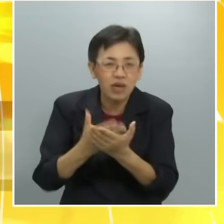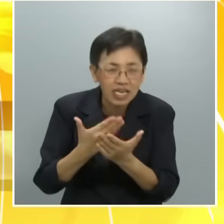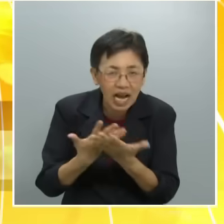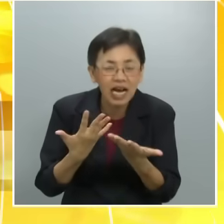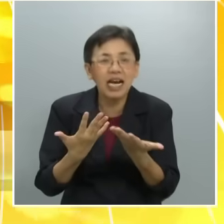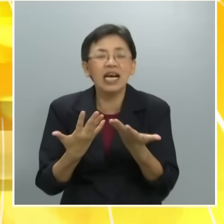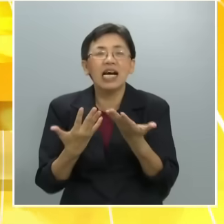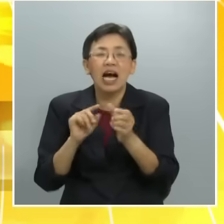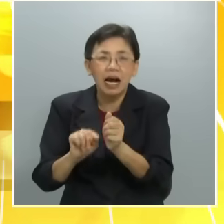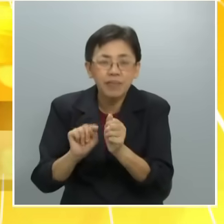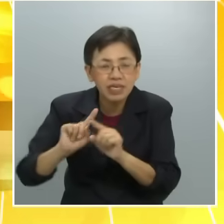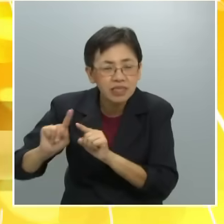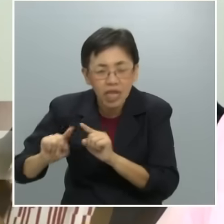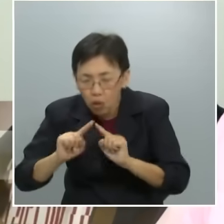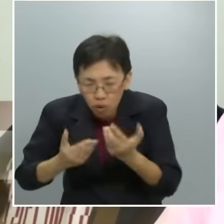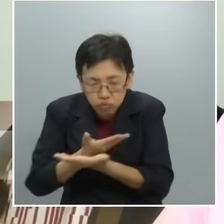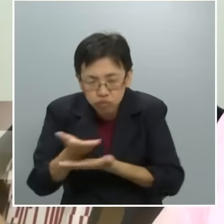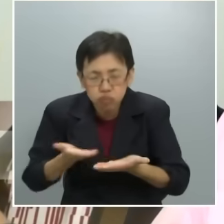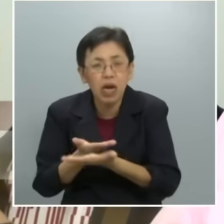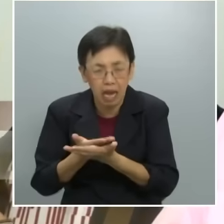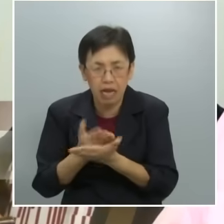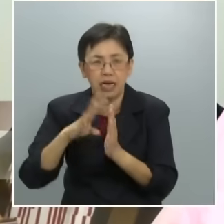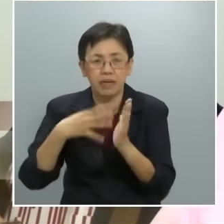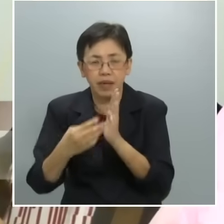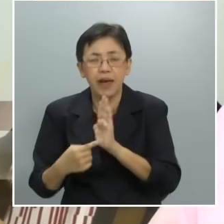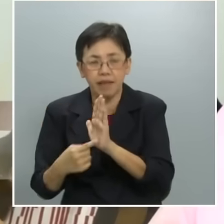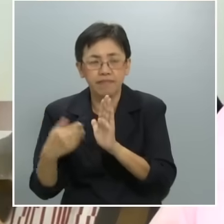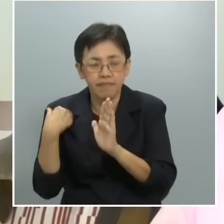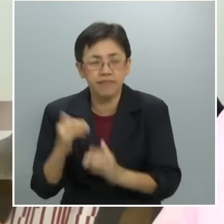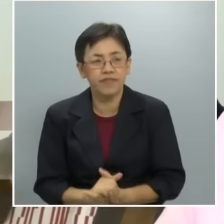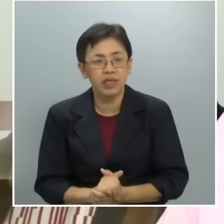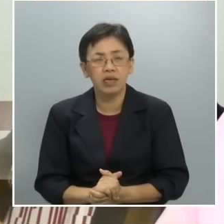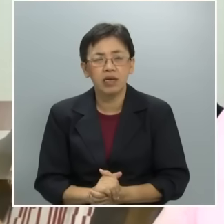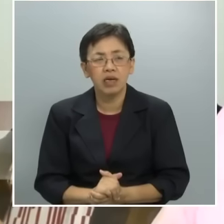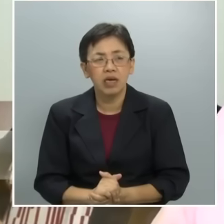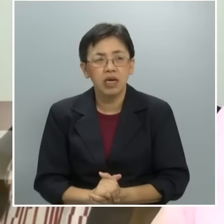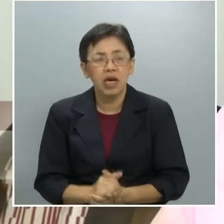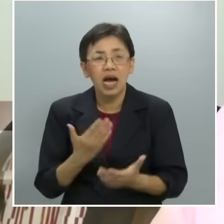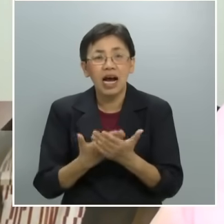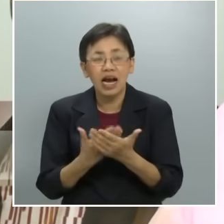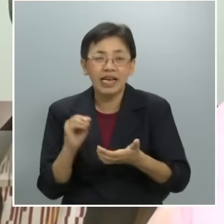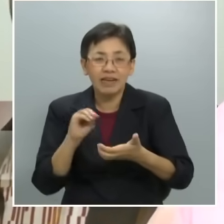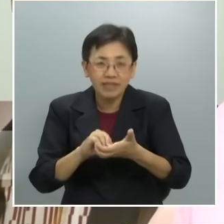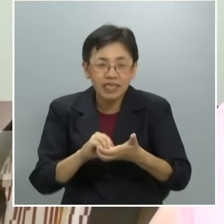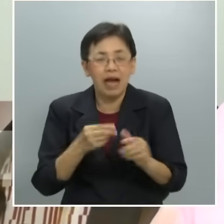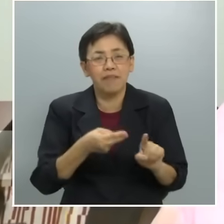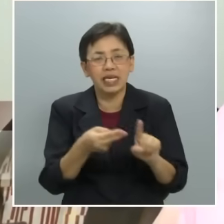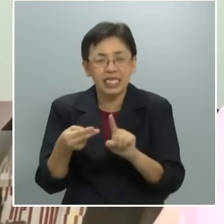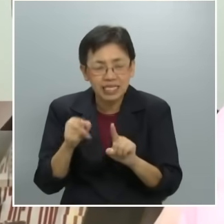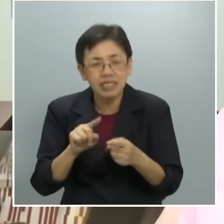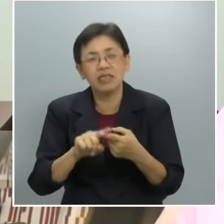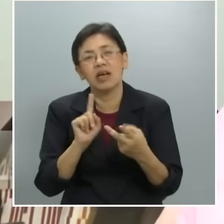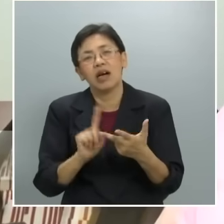ครองด้วยก็จะมีมาตรการคลอดไปเร็วๆนี้นะครับแล้วก็มาตรการต่างๆอย่างที่บอกแล้วเรื่องดิจิทัลวอลเล็ตก็เป็นส่วนหนึ่งนะครับเรื่องการผลักดัน